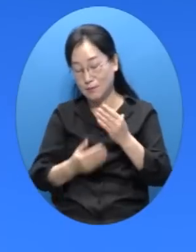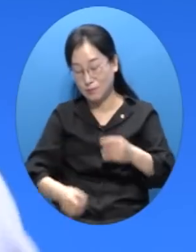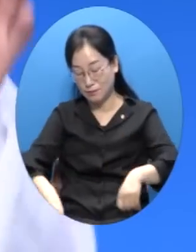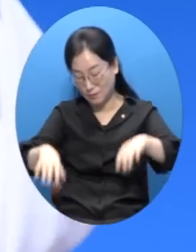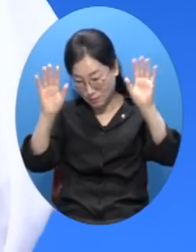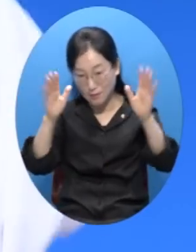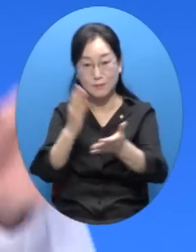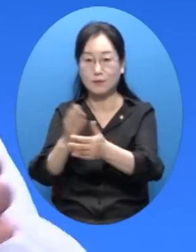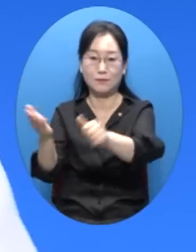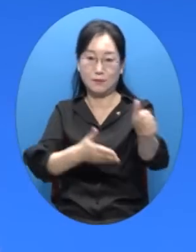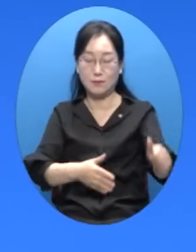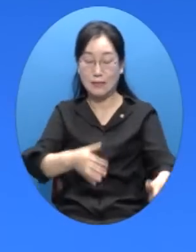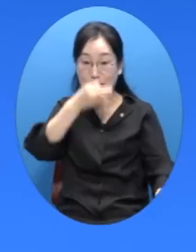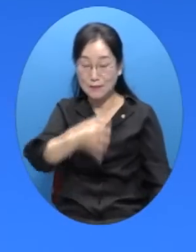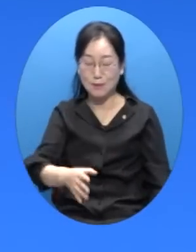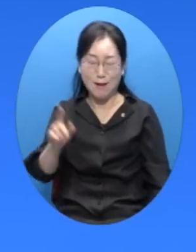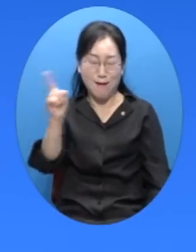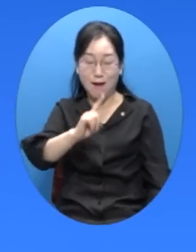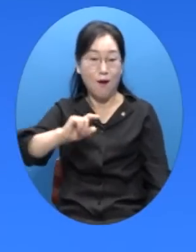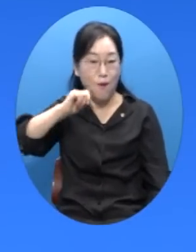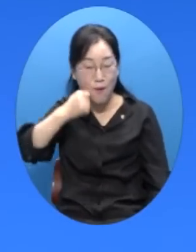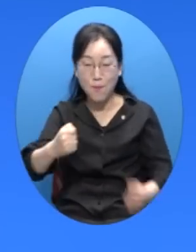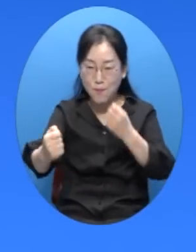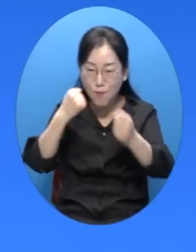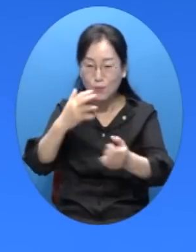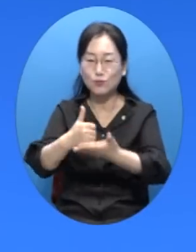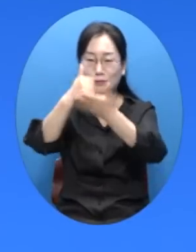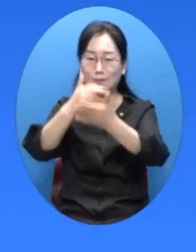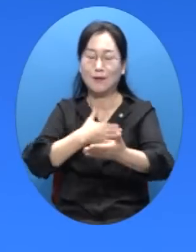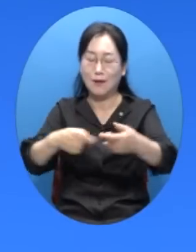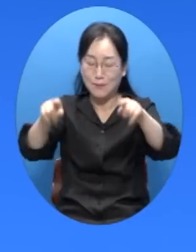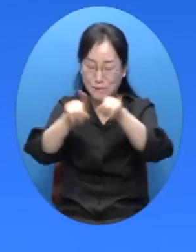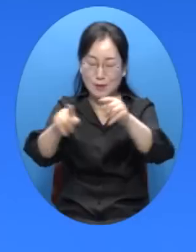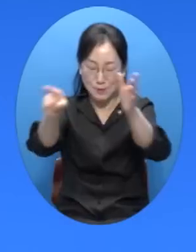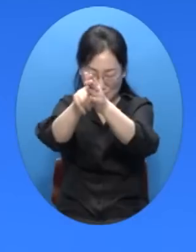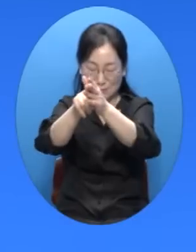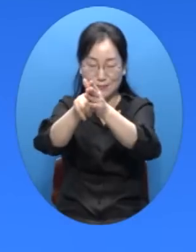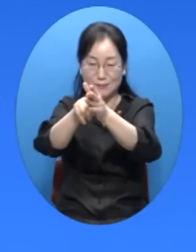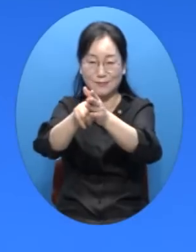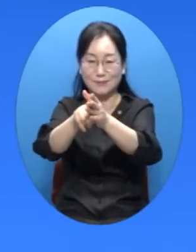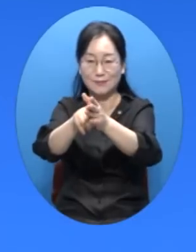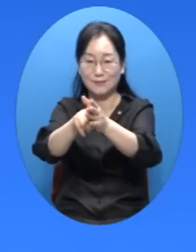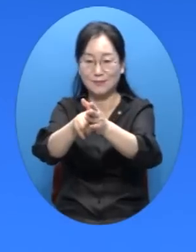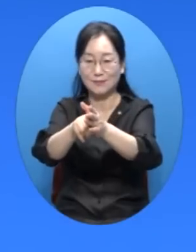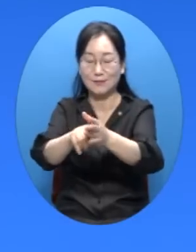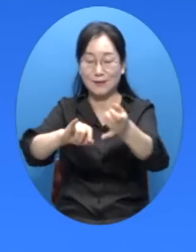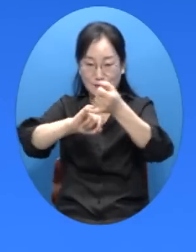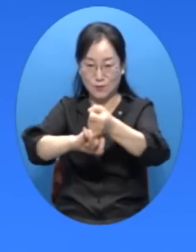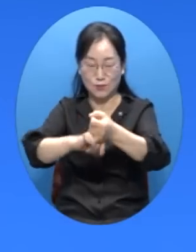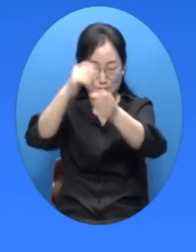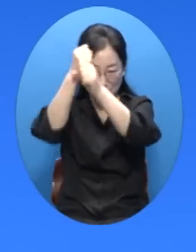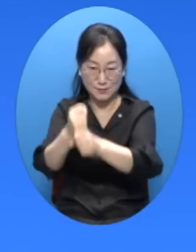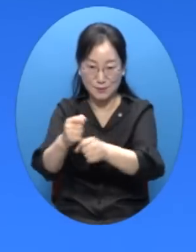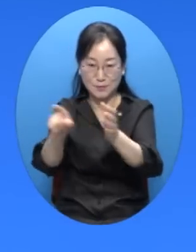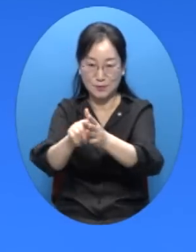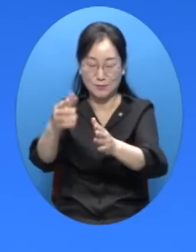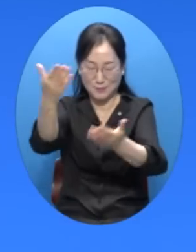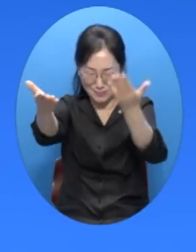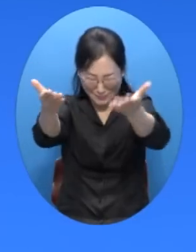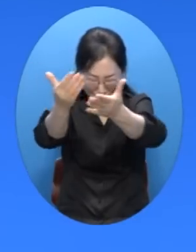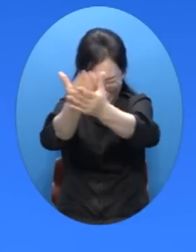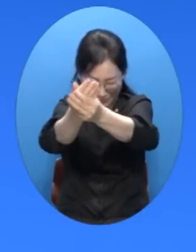마십시오. 아무리 힘들어도 아무리 어려도 주님 나와 함께 하심을 믿습니다. 약속의 말씀 잡고 믿음의 손을